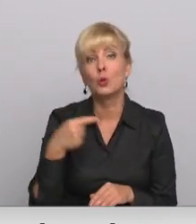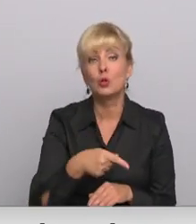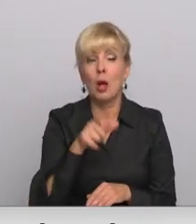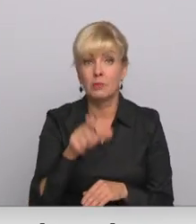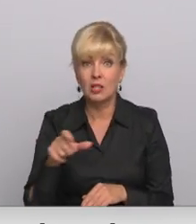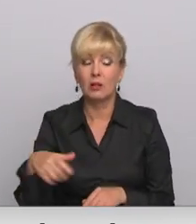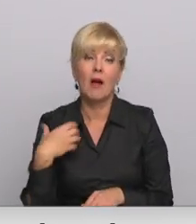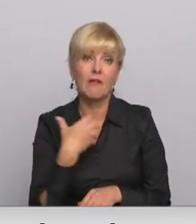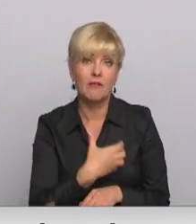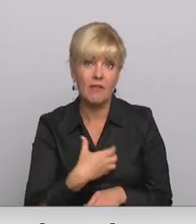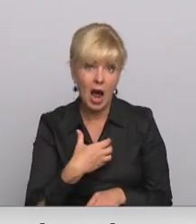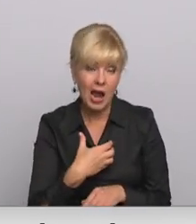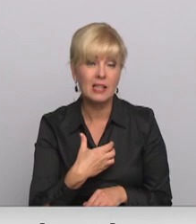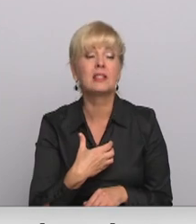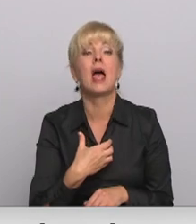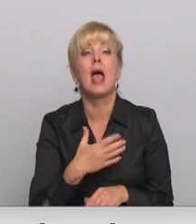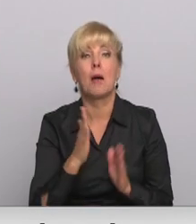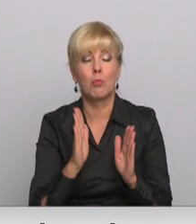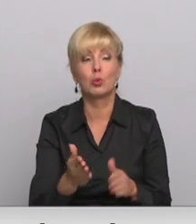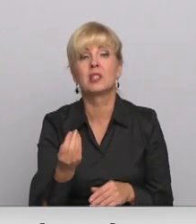cilvēku vajadzēja tikt pie skaidras naudas.